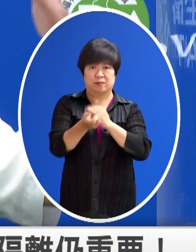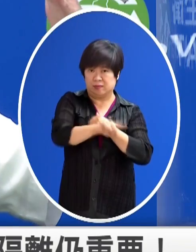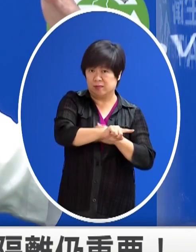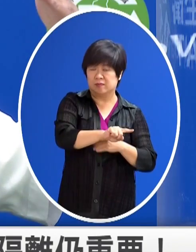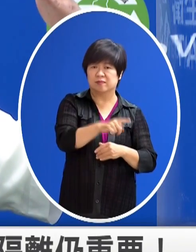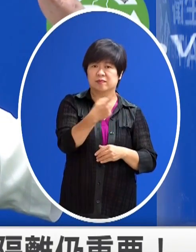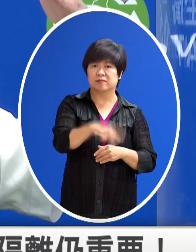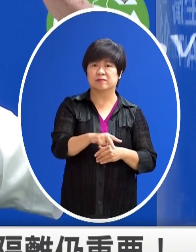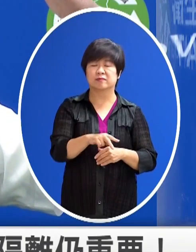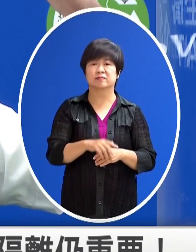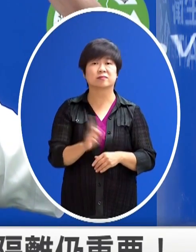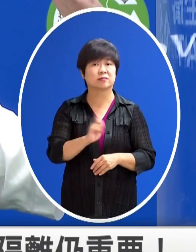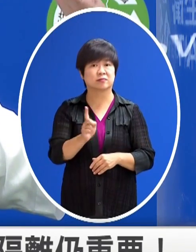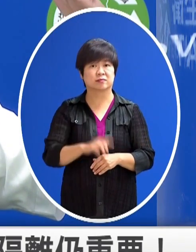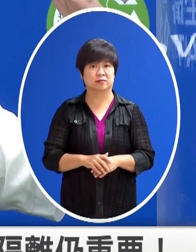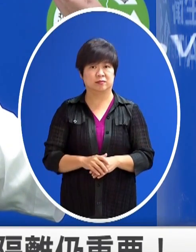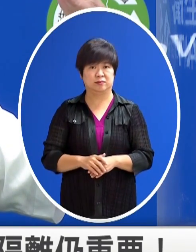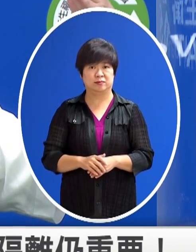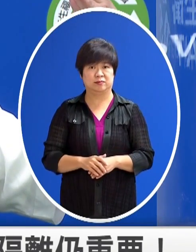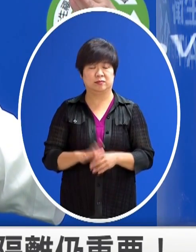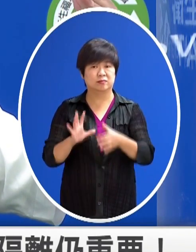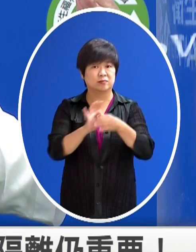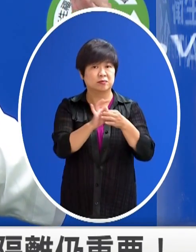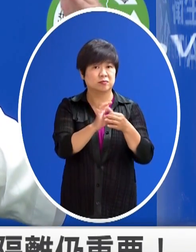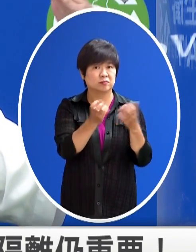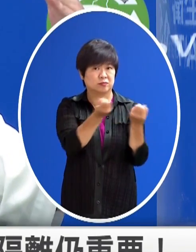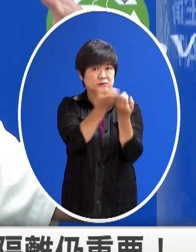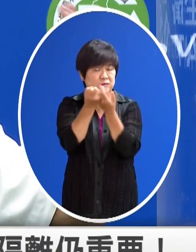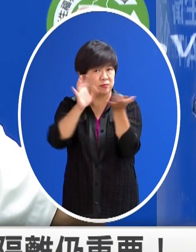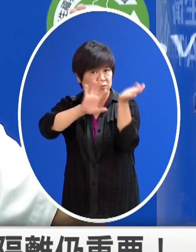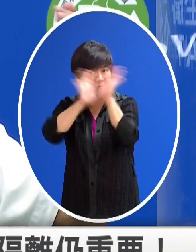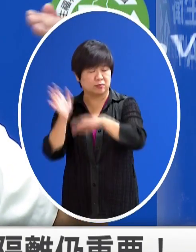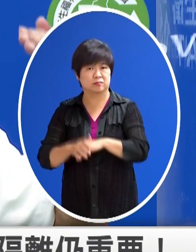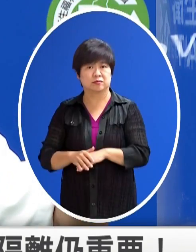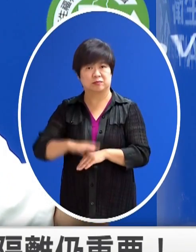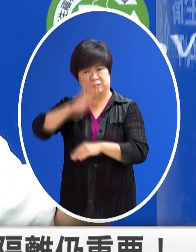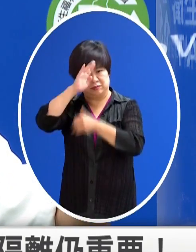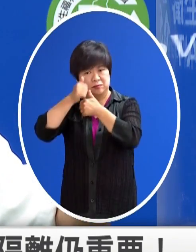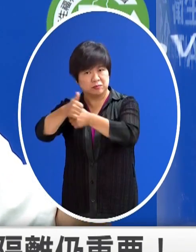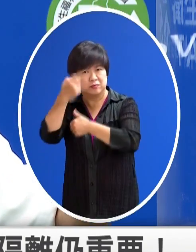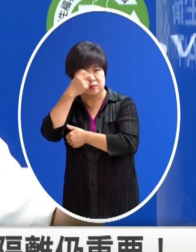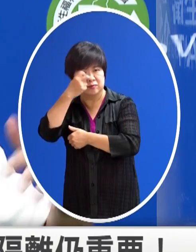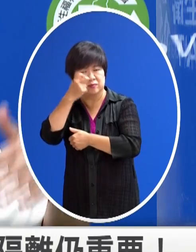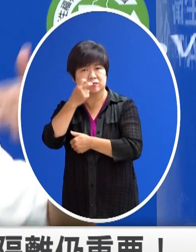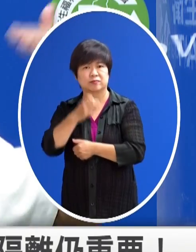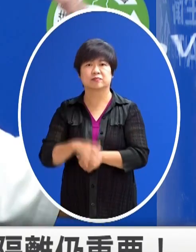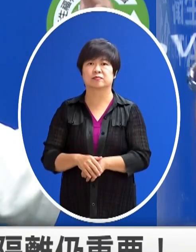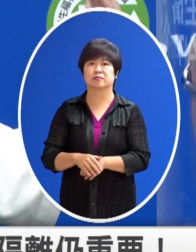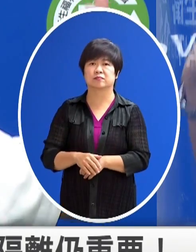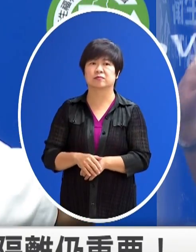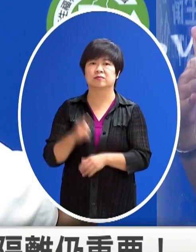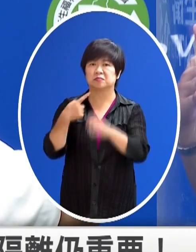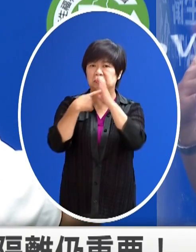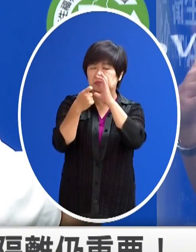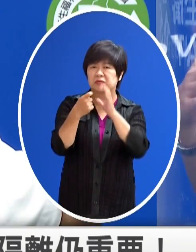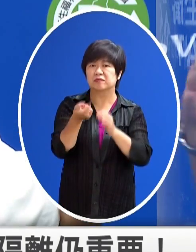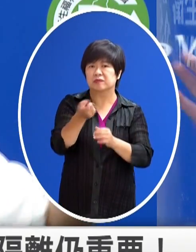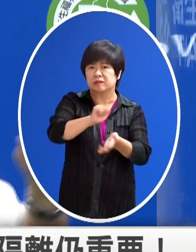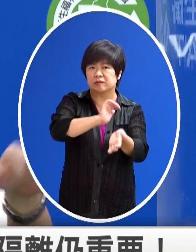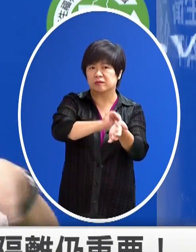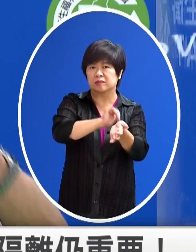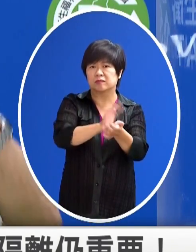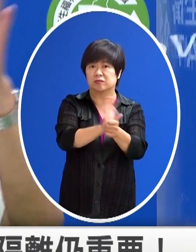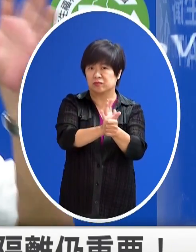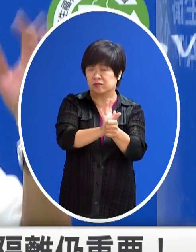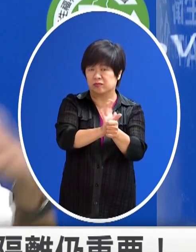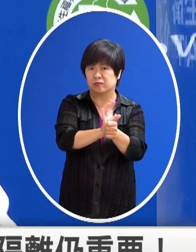在居家，然后再从我们的相关发生的状况，我们的疫调检测，然后再来我们的医疗，